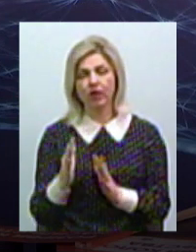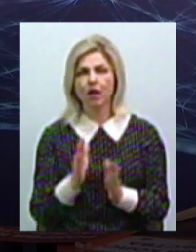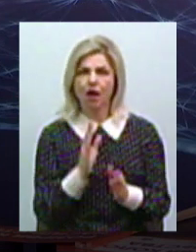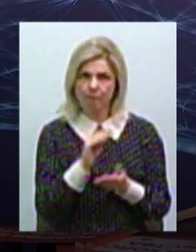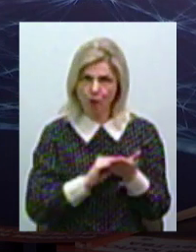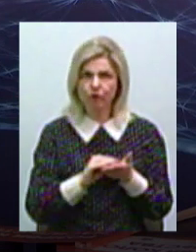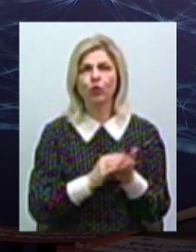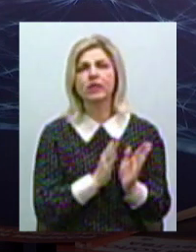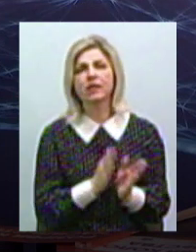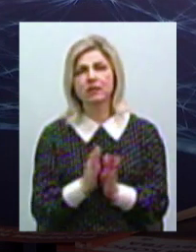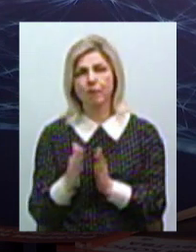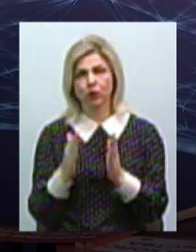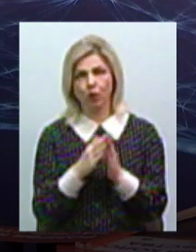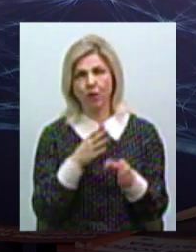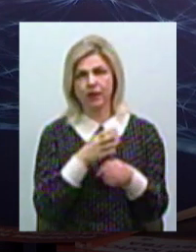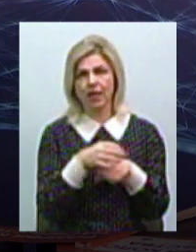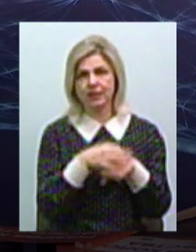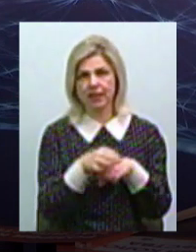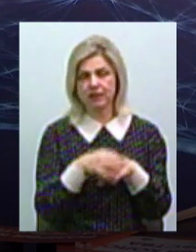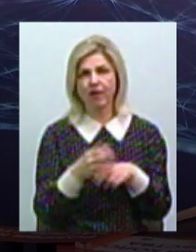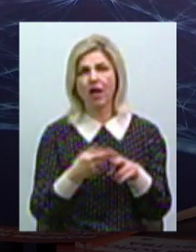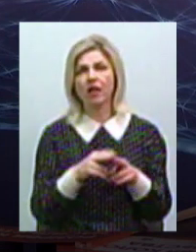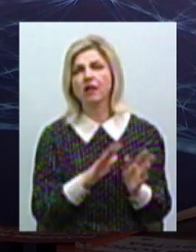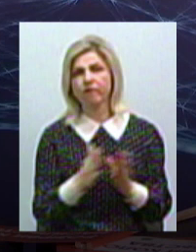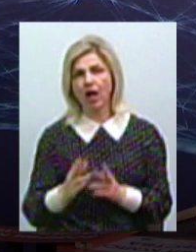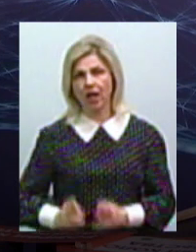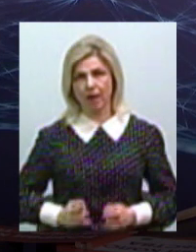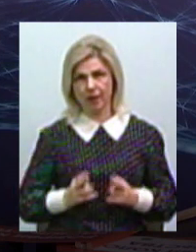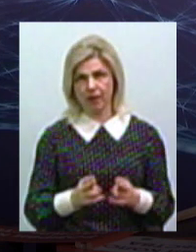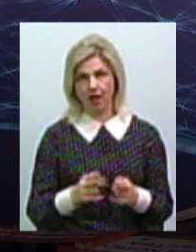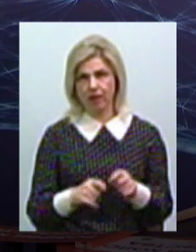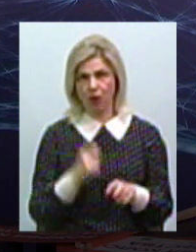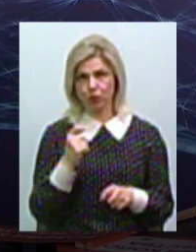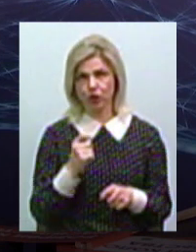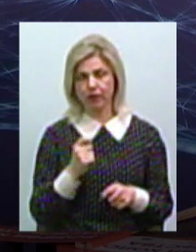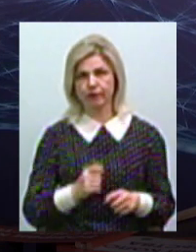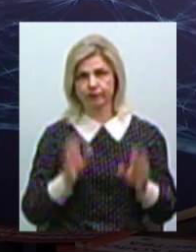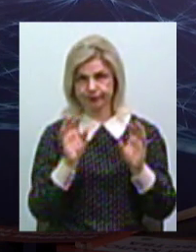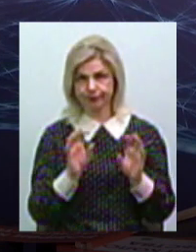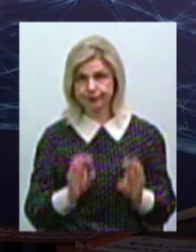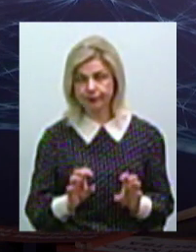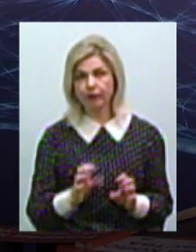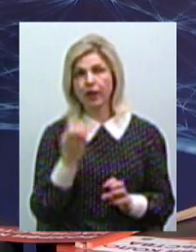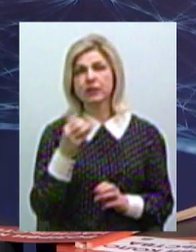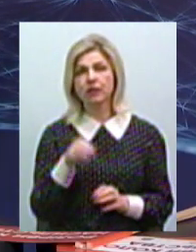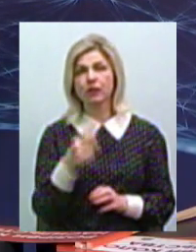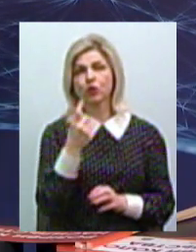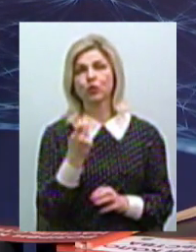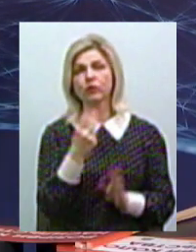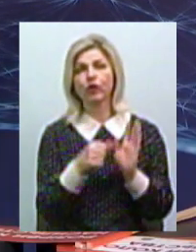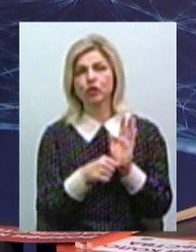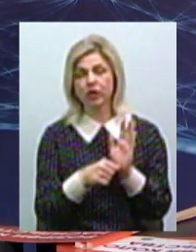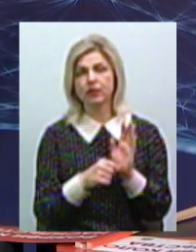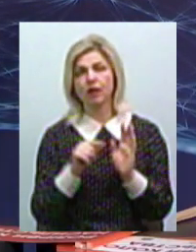систематичного вчинення домашнього насильства, а це вже випадки кримінальних правопорушень. Це стаття 126 з позначкою